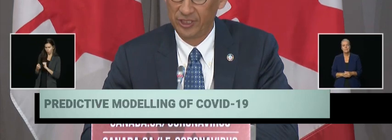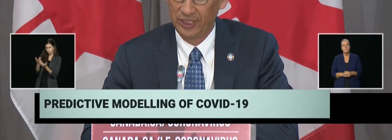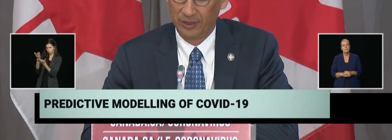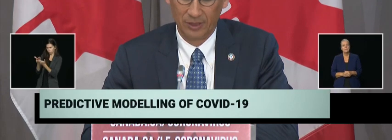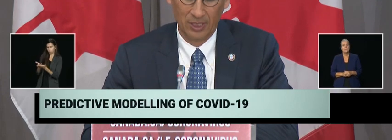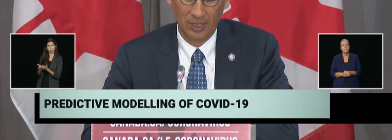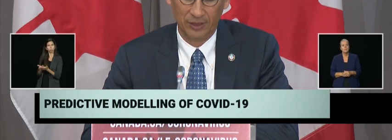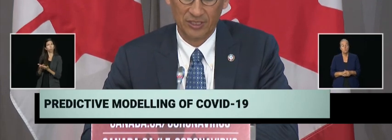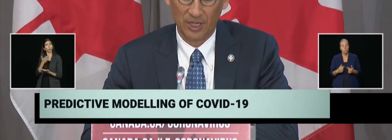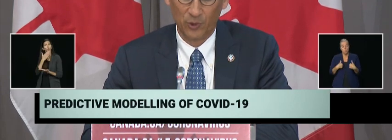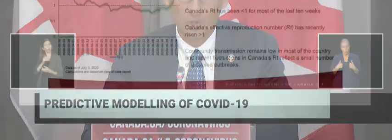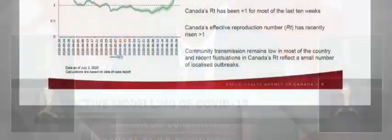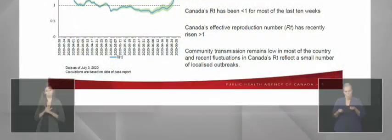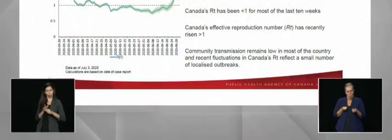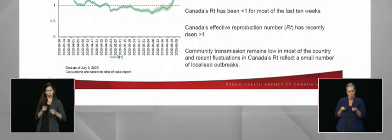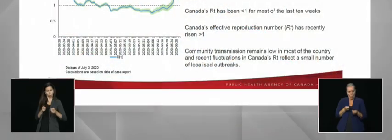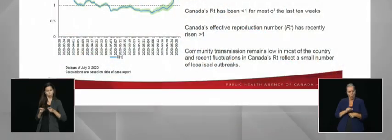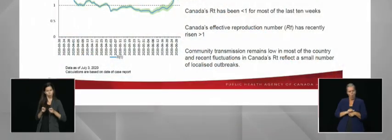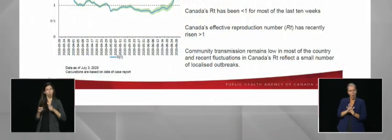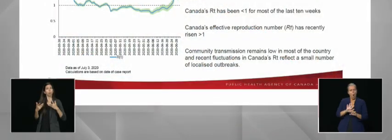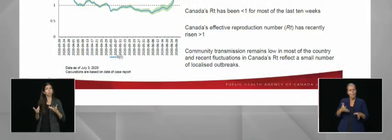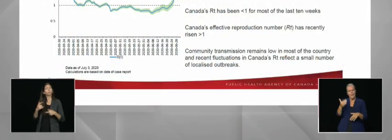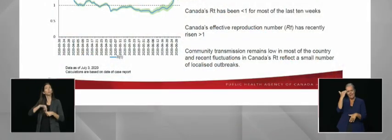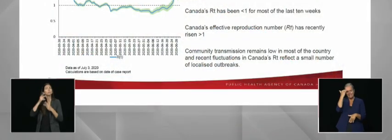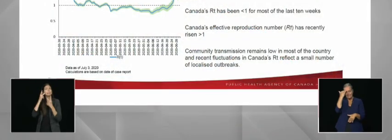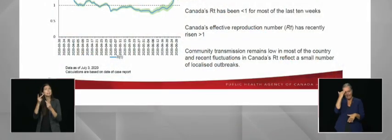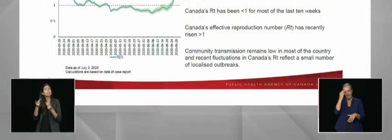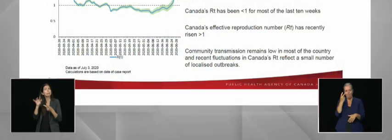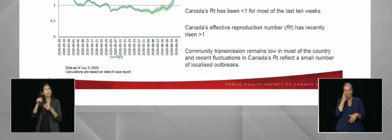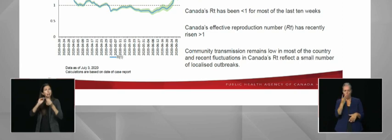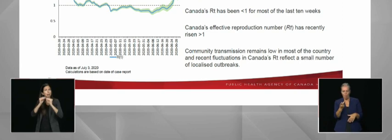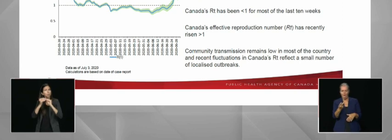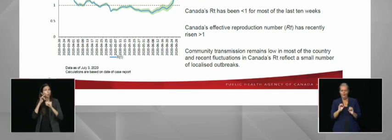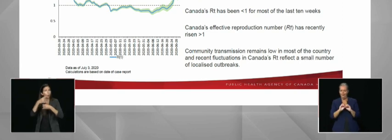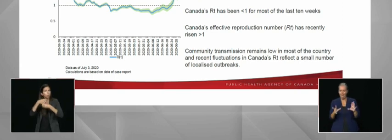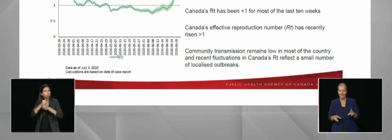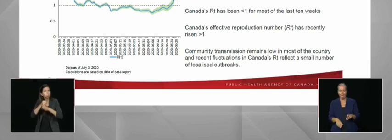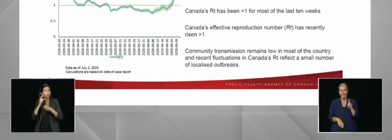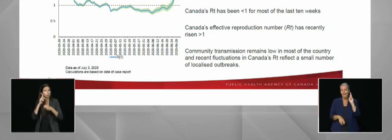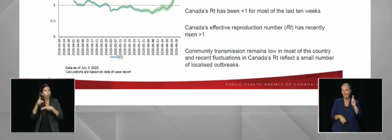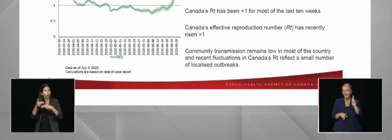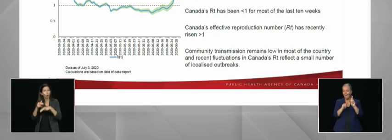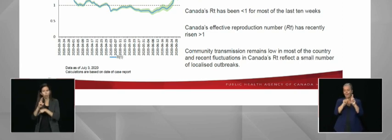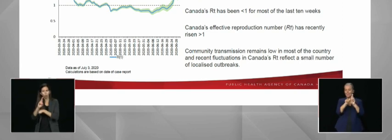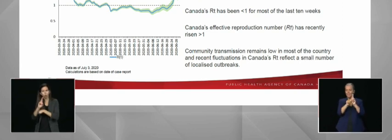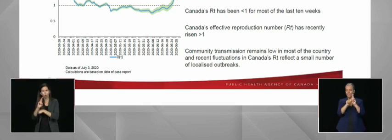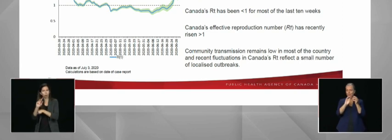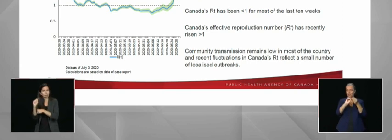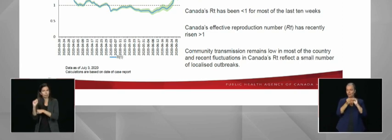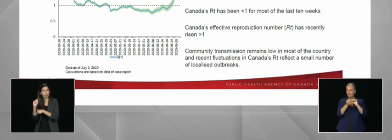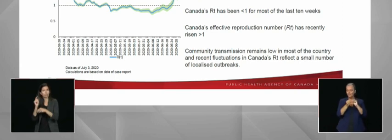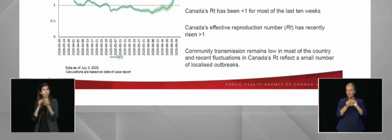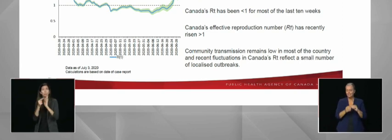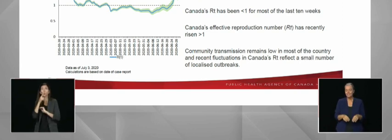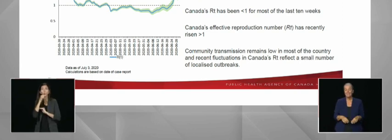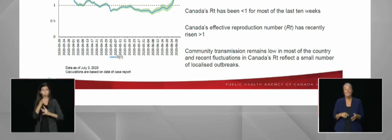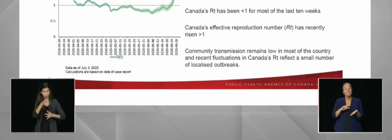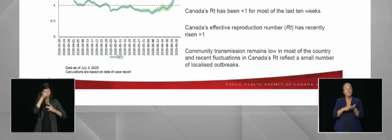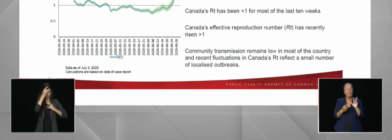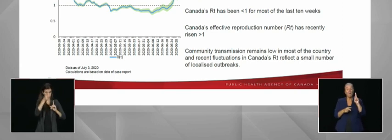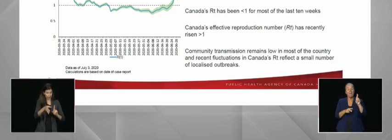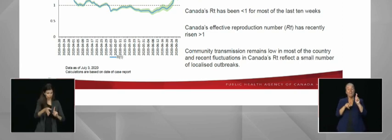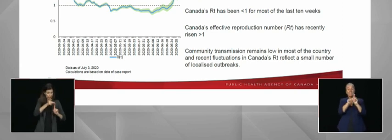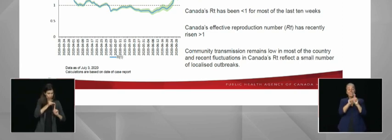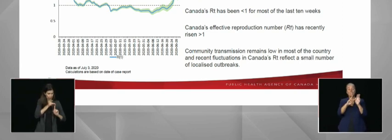or RT. This number represents how many people are infected by each new case. In order for the epidemic to die out,